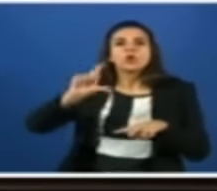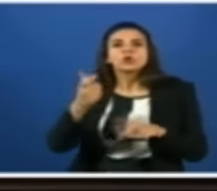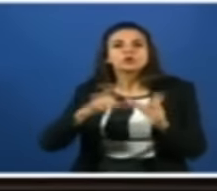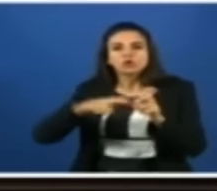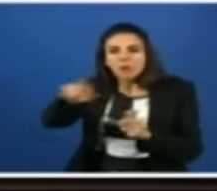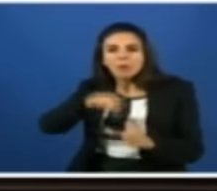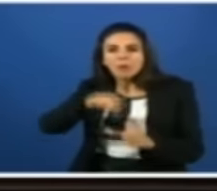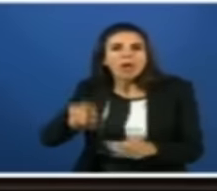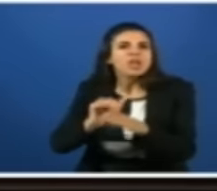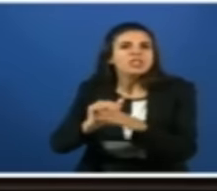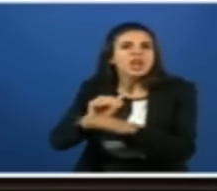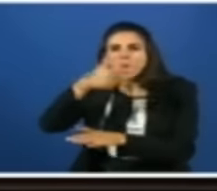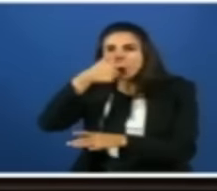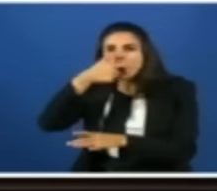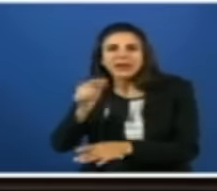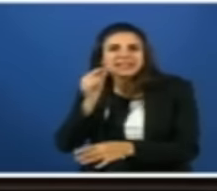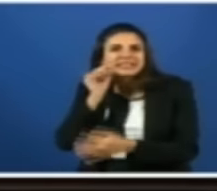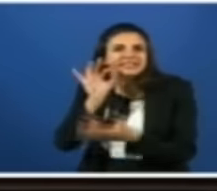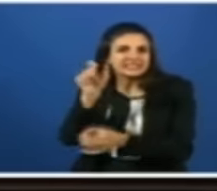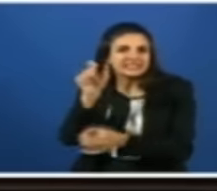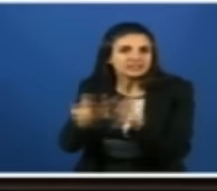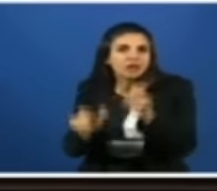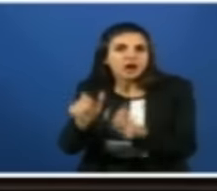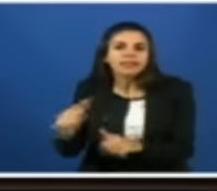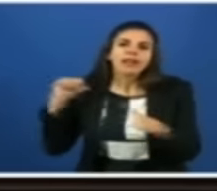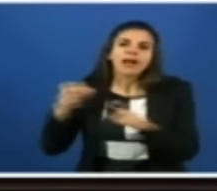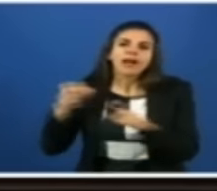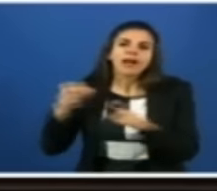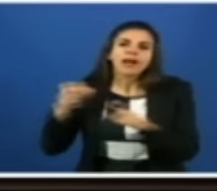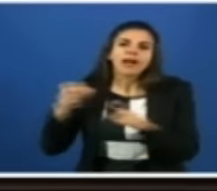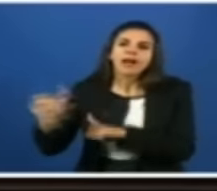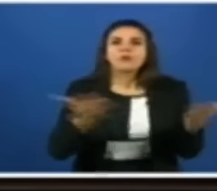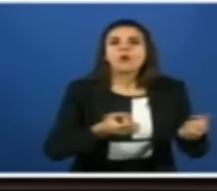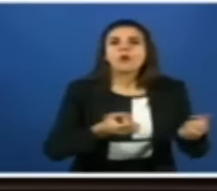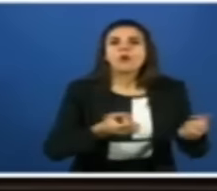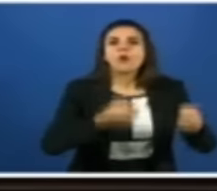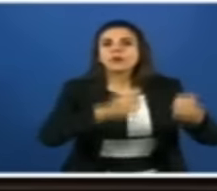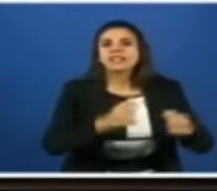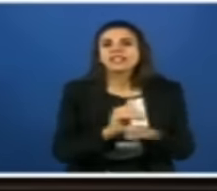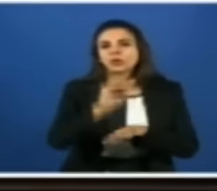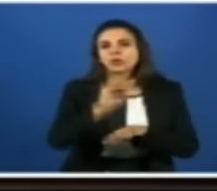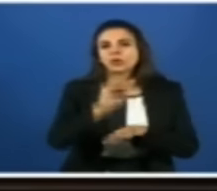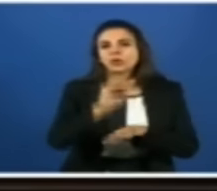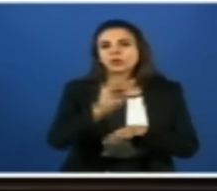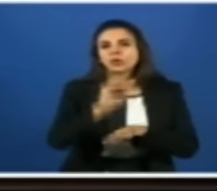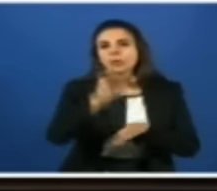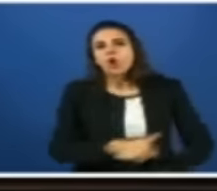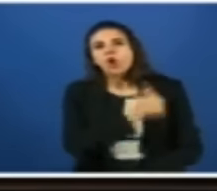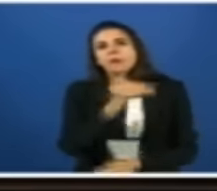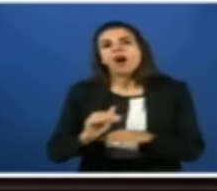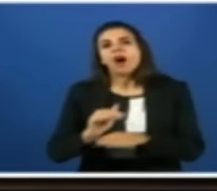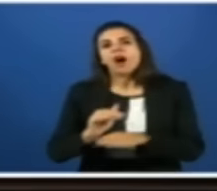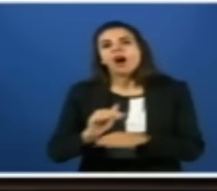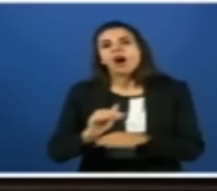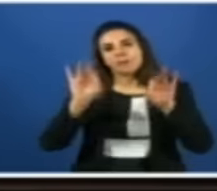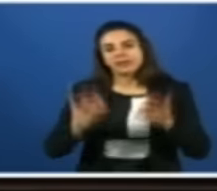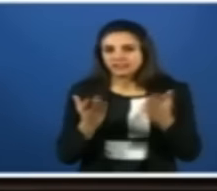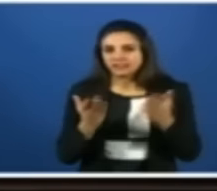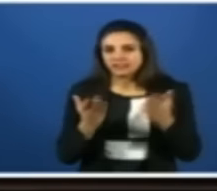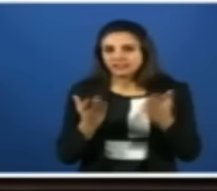yaşayan köylüler tekrar dönüp yerleşmeye başladılar. normal hayata geçtiler.